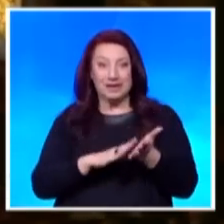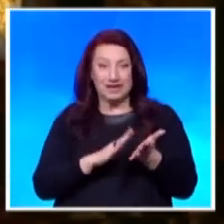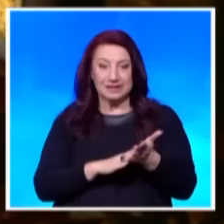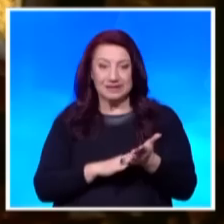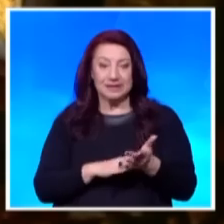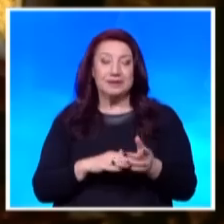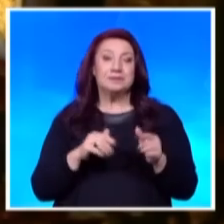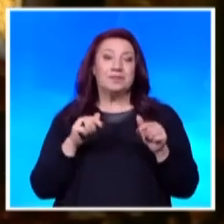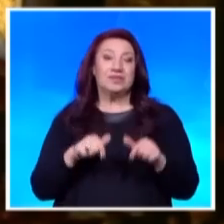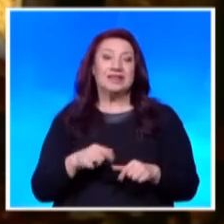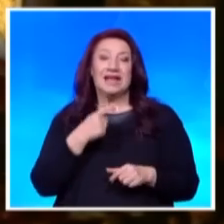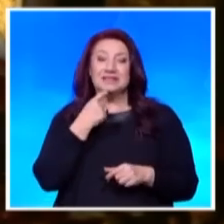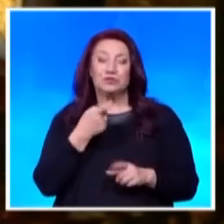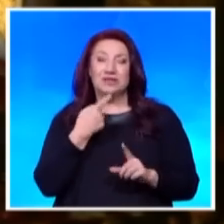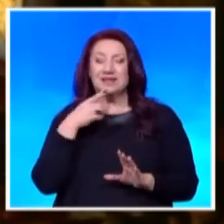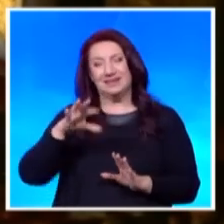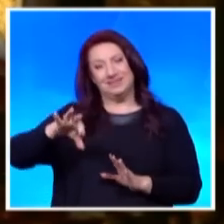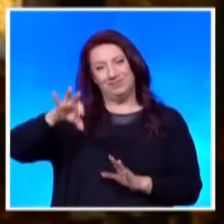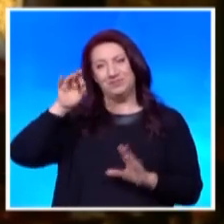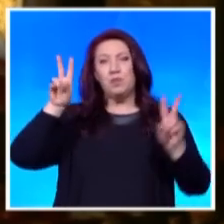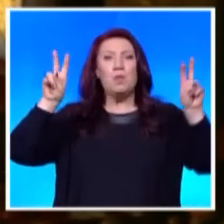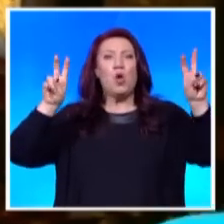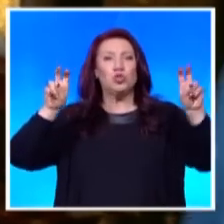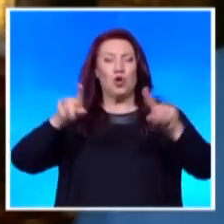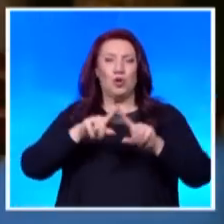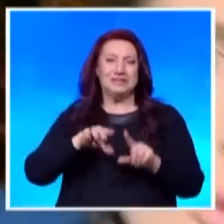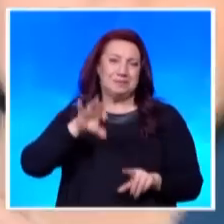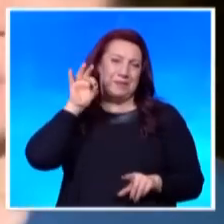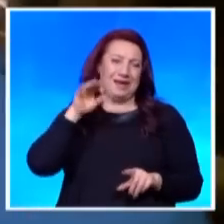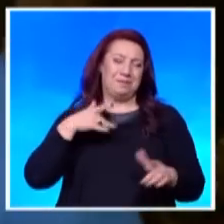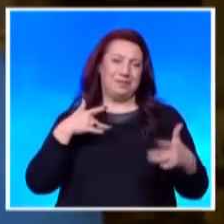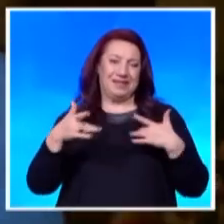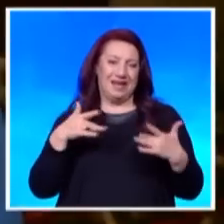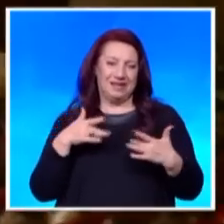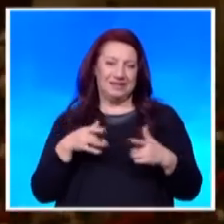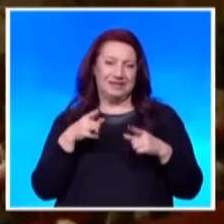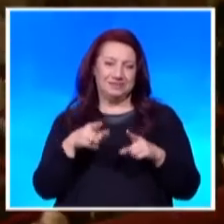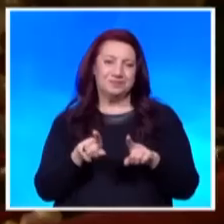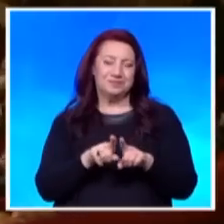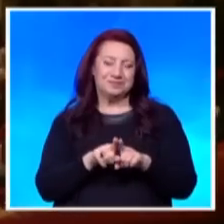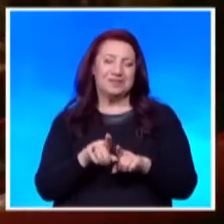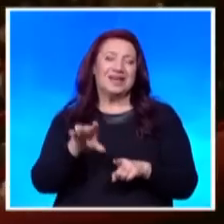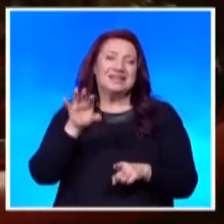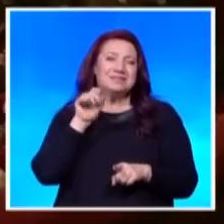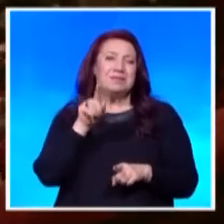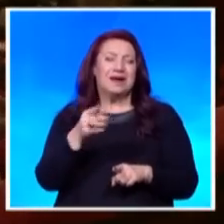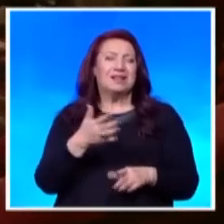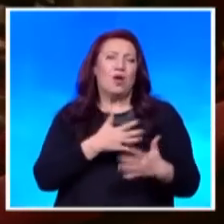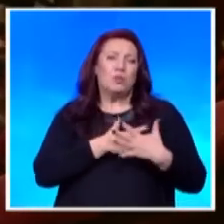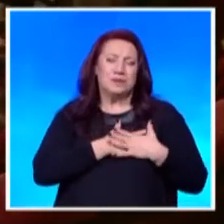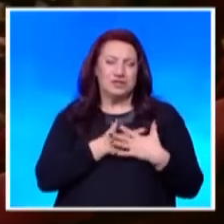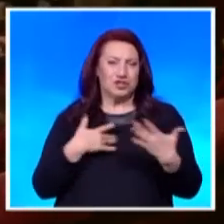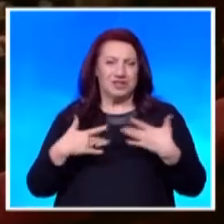салон е «Избери театъра». Именно този избор прави и обичаният актьор Антон Радичев преди